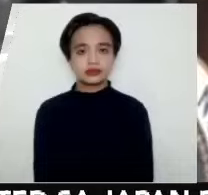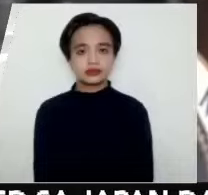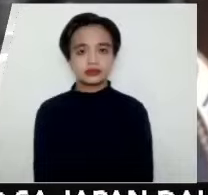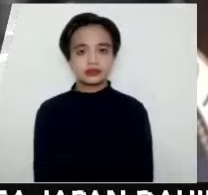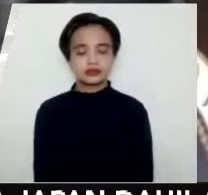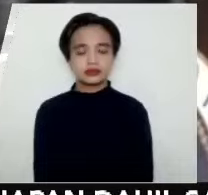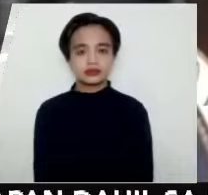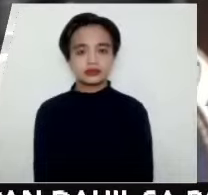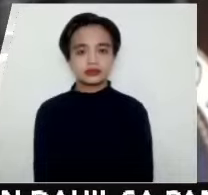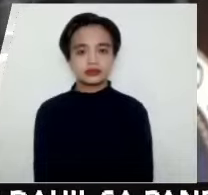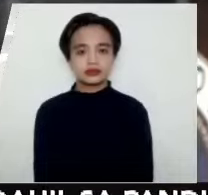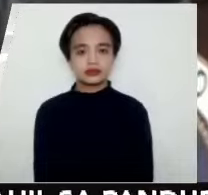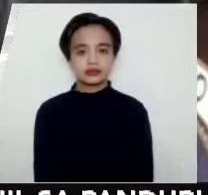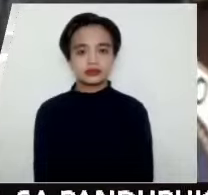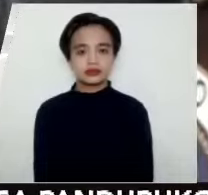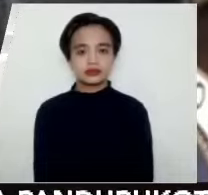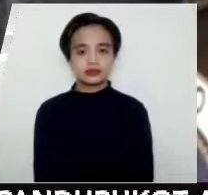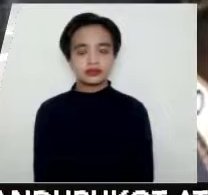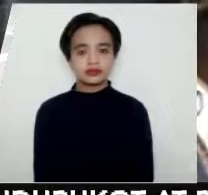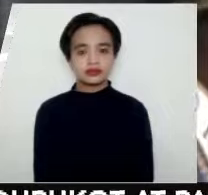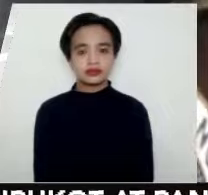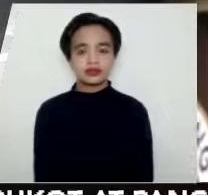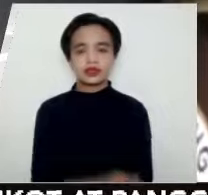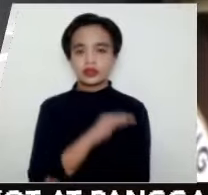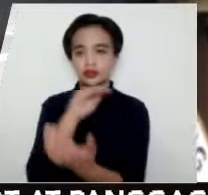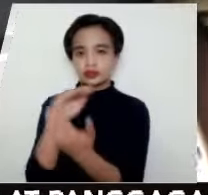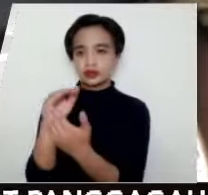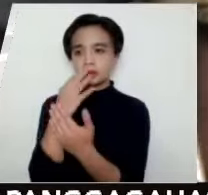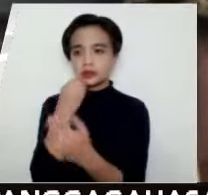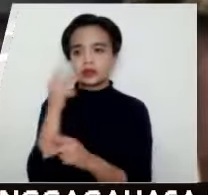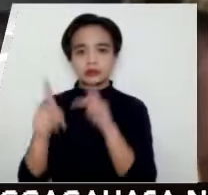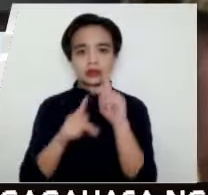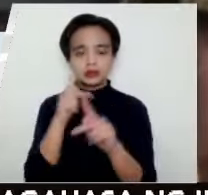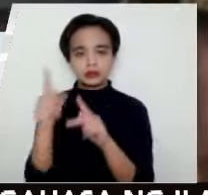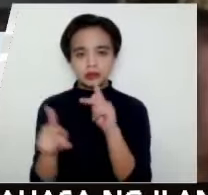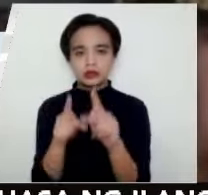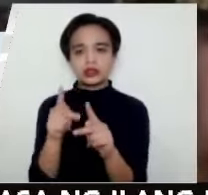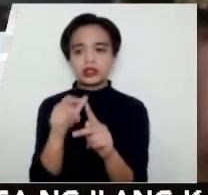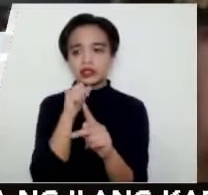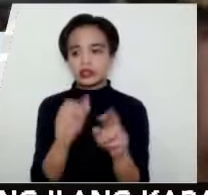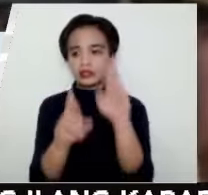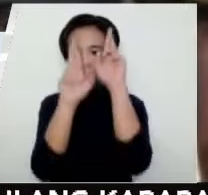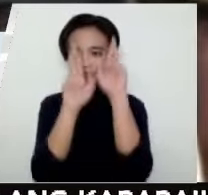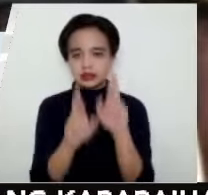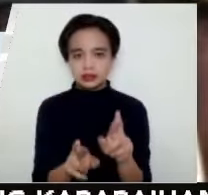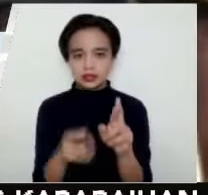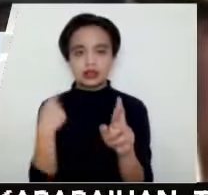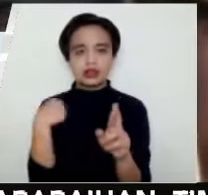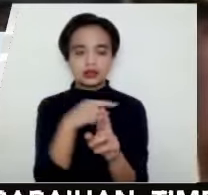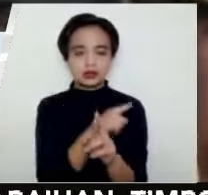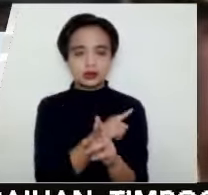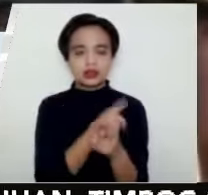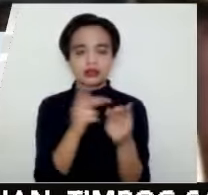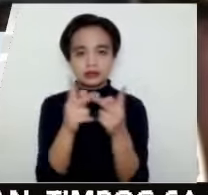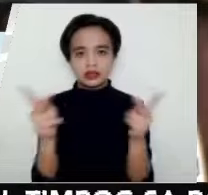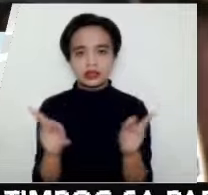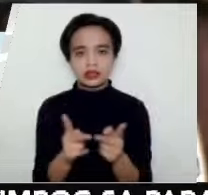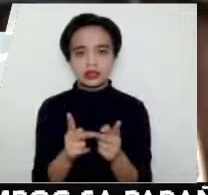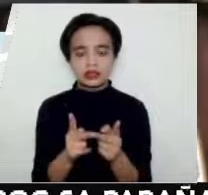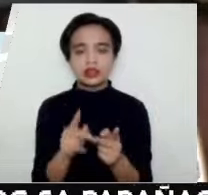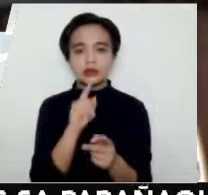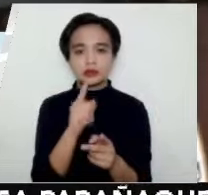Against intruders who have been disrespecting our territorial integrity, we will vigorously defend what is